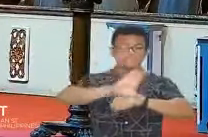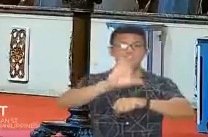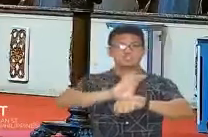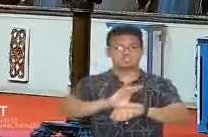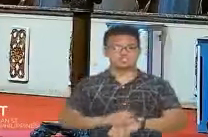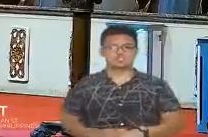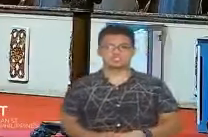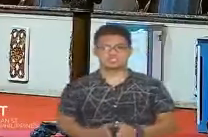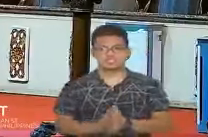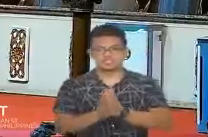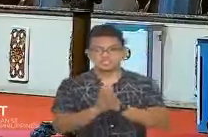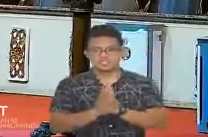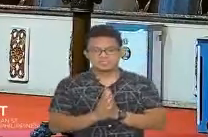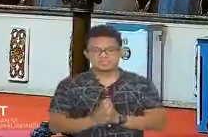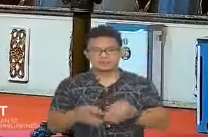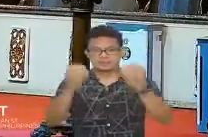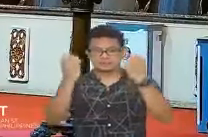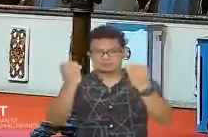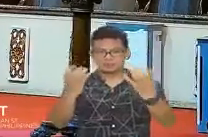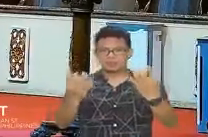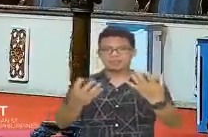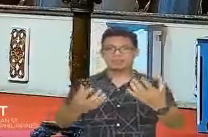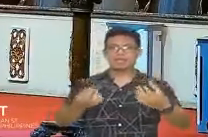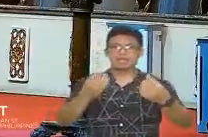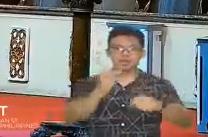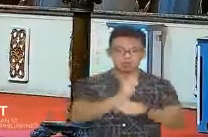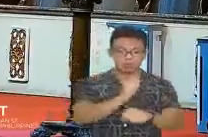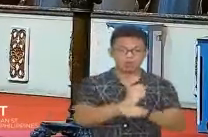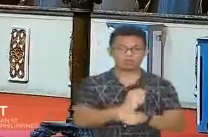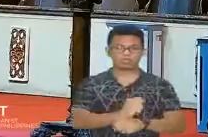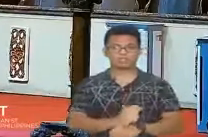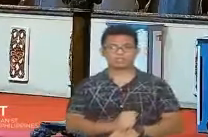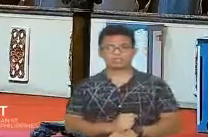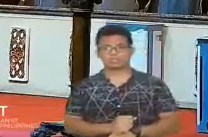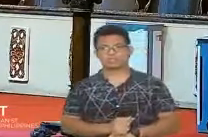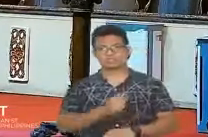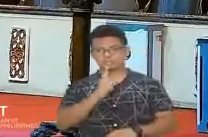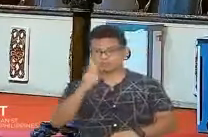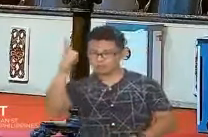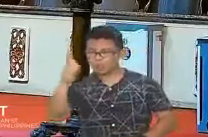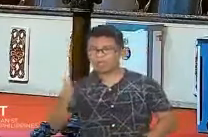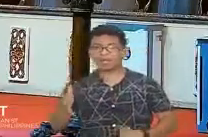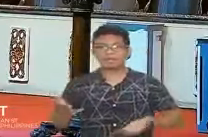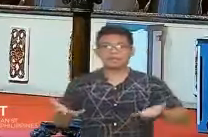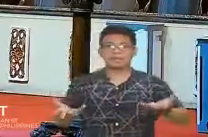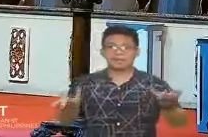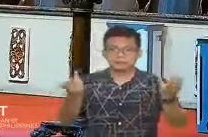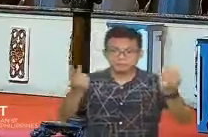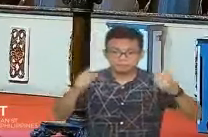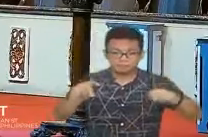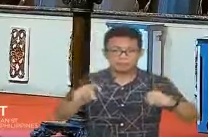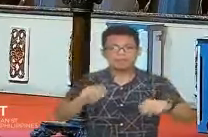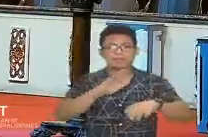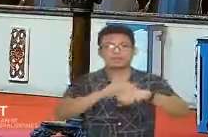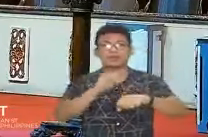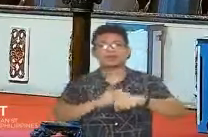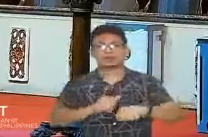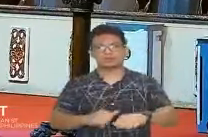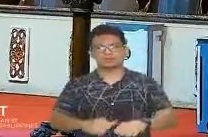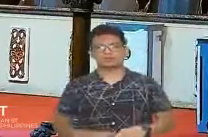ko makaibaw, pero kugihan man. Kay mo man itawagon sa Ginoo. But kini ba si Luis